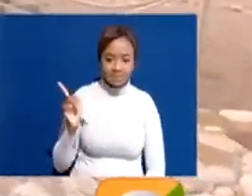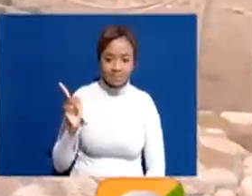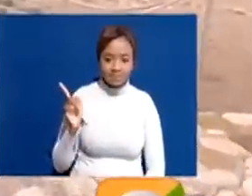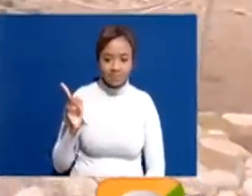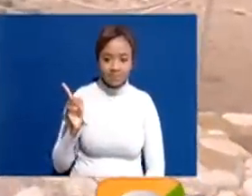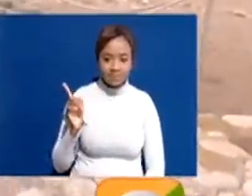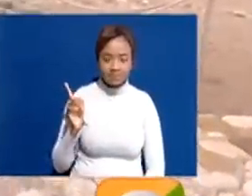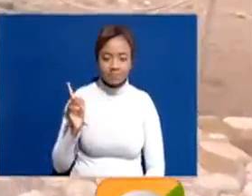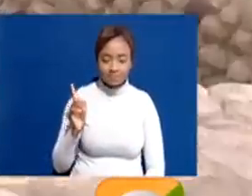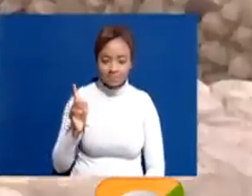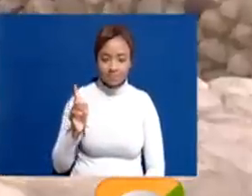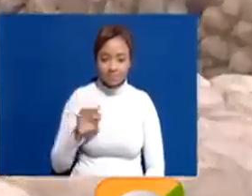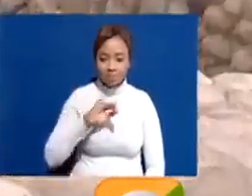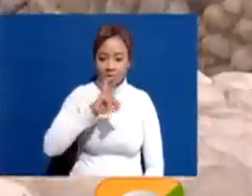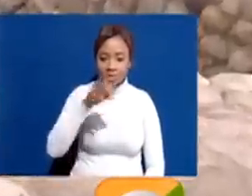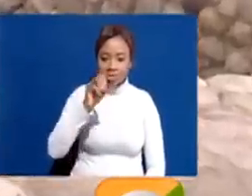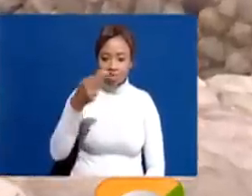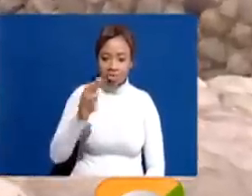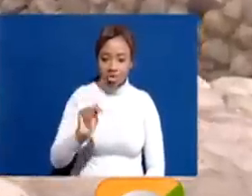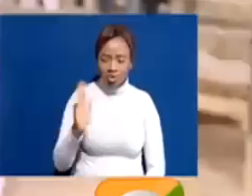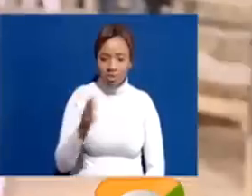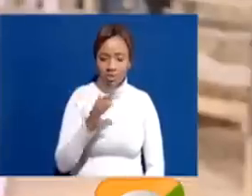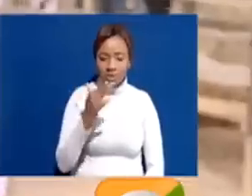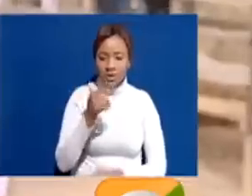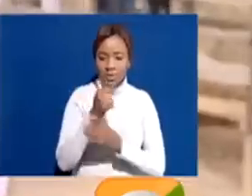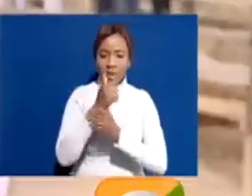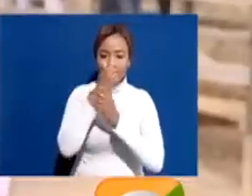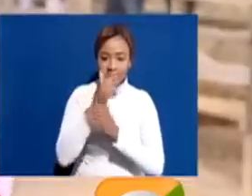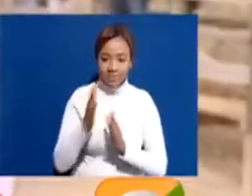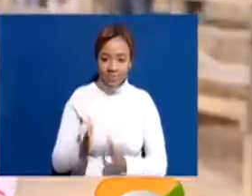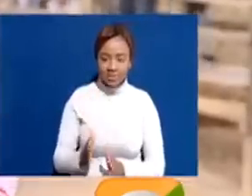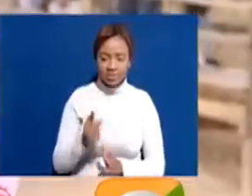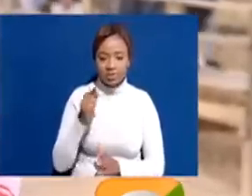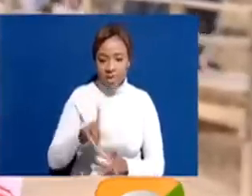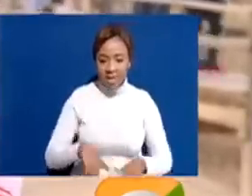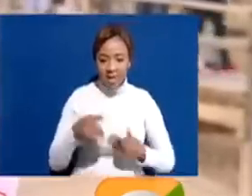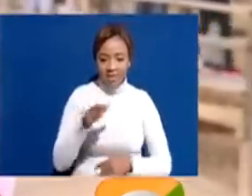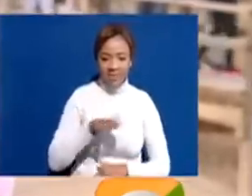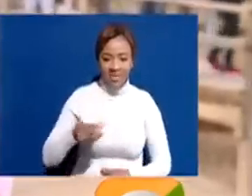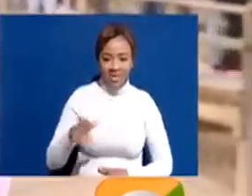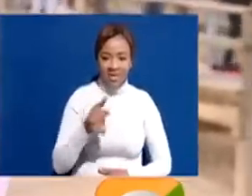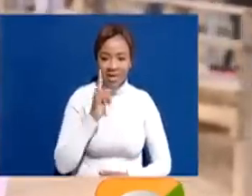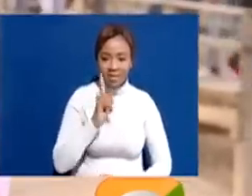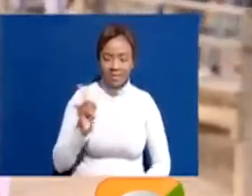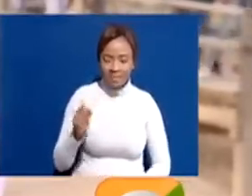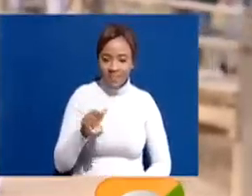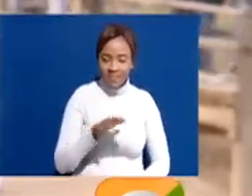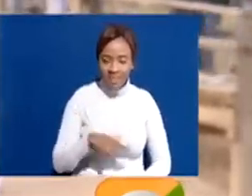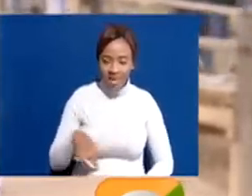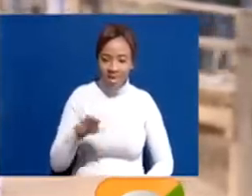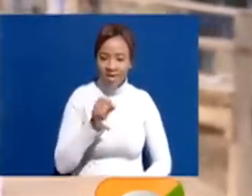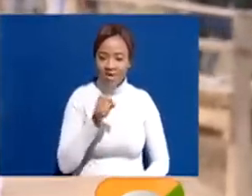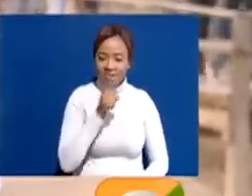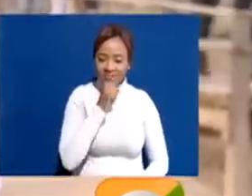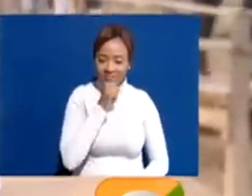kuwa Yohana Mbatizaji aliishi. Hii ni sehemu moja kati ya sehemu 150 takatifu